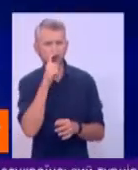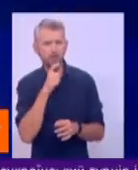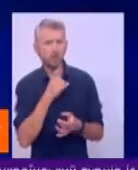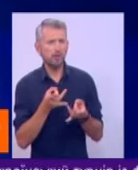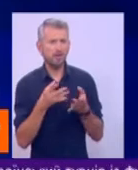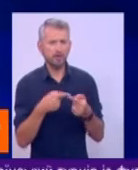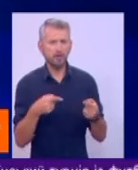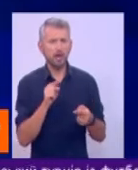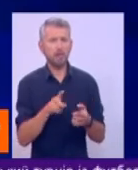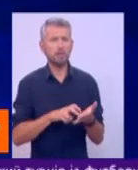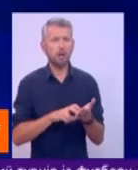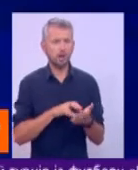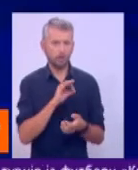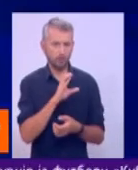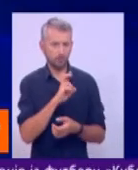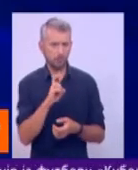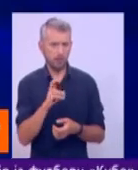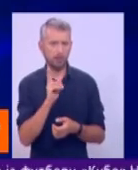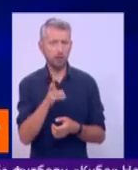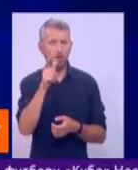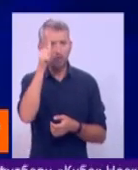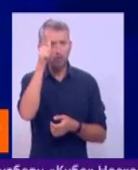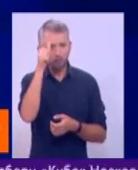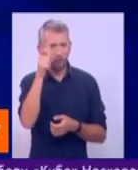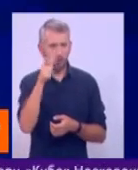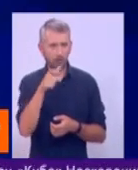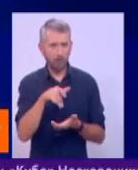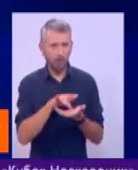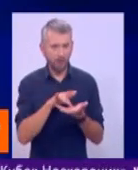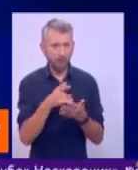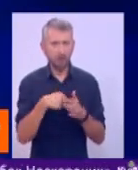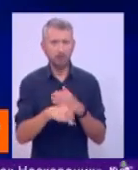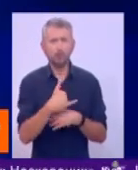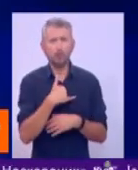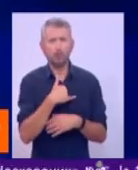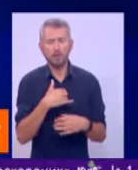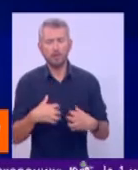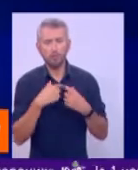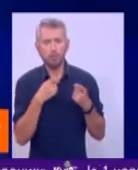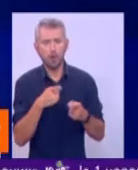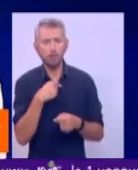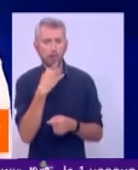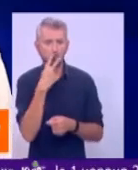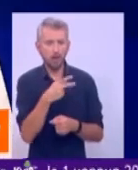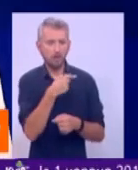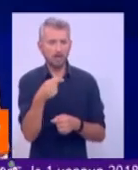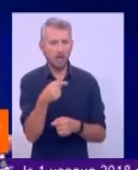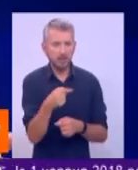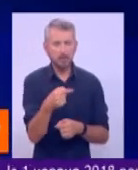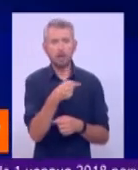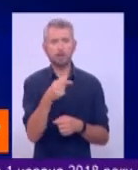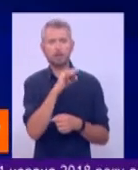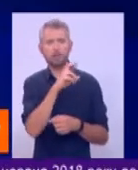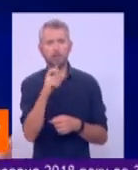елементарних речей. Вони бояться ОСББ, як чорт ладана, тому що у нас запугали, тому що у нас показують негатив. Негатива в